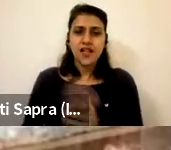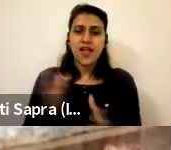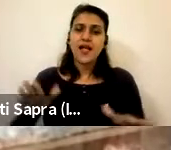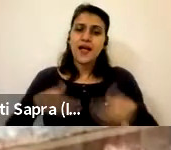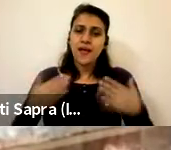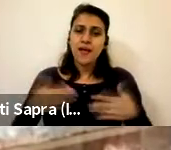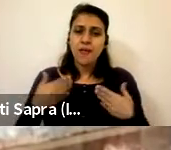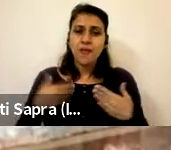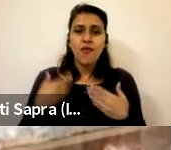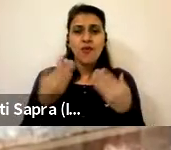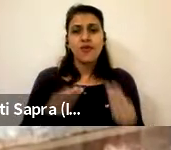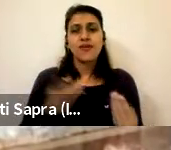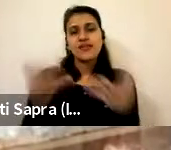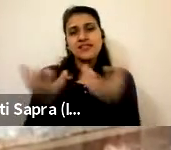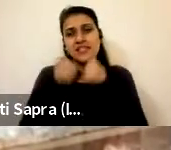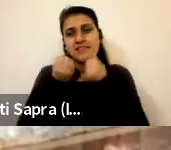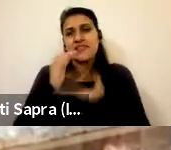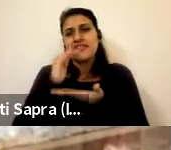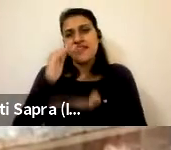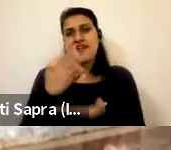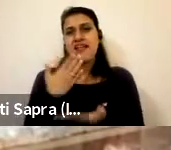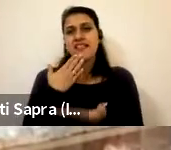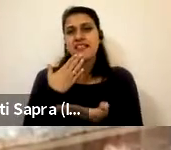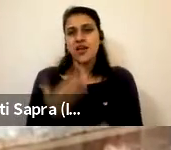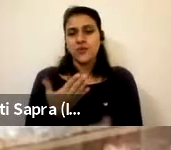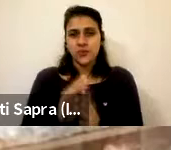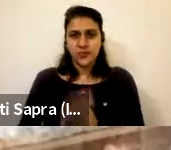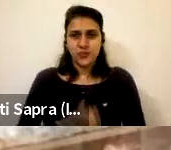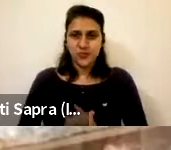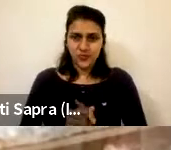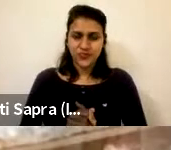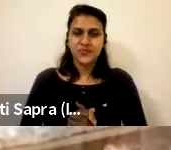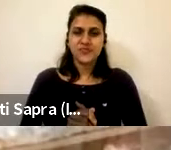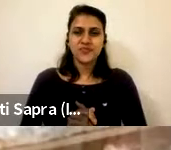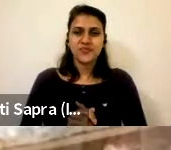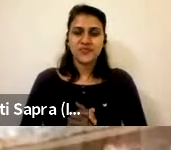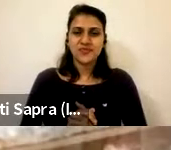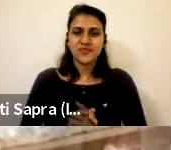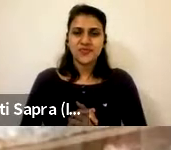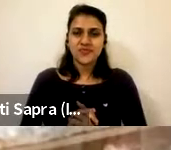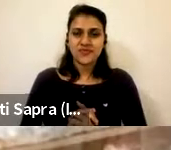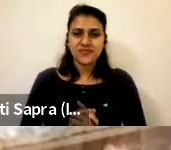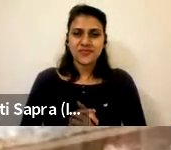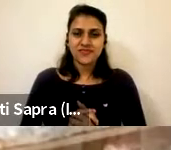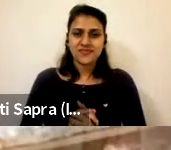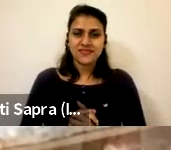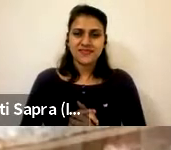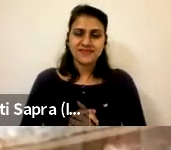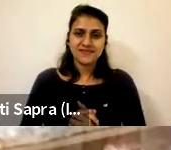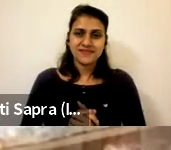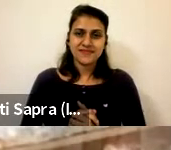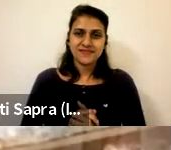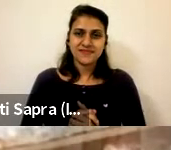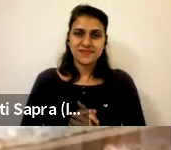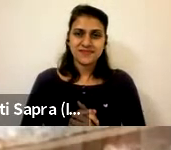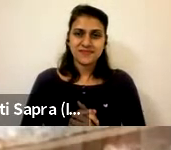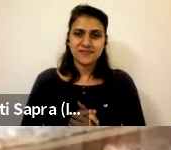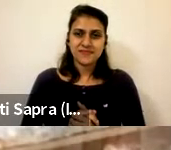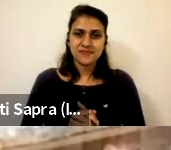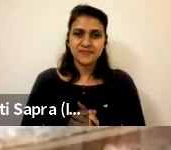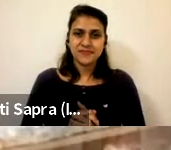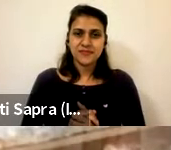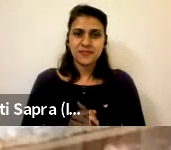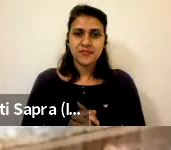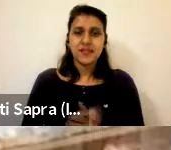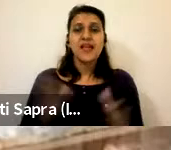ನಾನು ರೆಡಿಯಾಗಿದ್ದೀನಿ. ಹಾಗಾಗಿ ತುಂಬ ಖುಷಿ ಇದೆ, ಹ್ಯಾಪಿಯಾಗಿ ಈ ಅವಾರ್ಡ್ನ ತಗೊಳ್ಳೋಕ್ಕೆ ರೆಡಿ ಇದ್ದೀನಿ. ನಿಜವಾಗ್ಲೂ